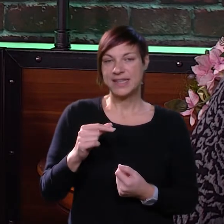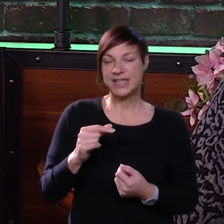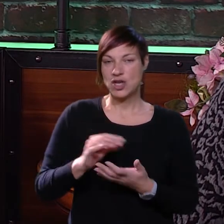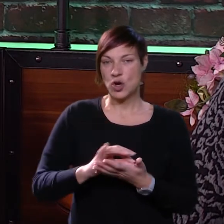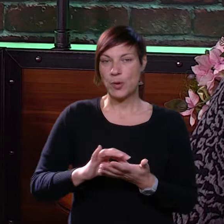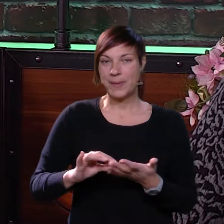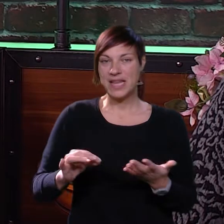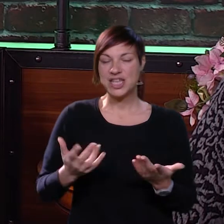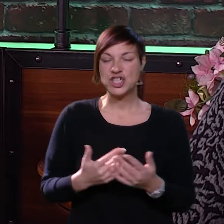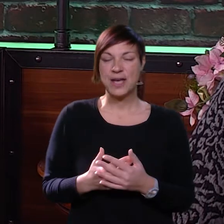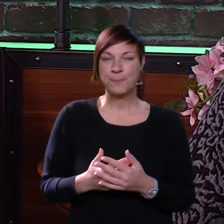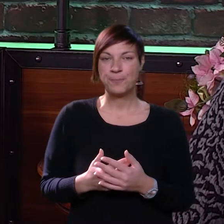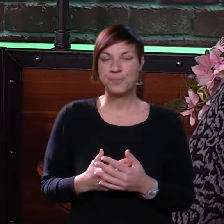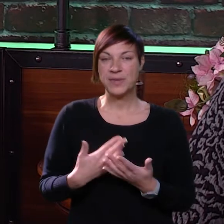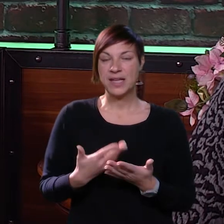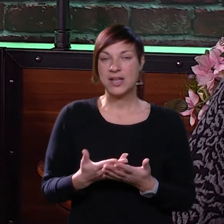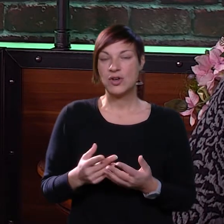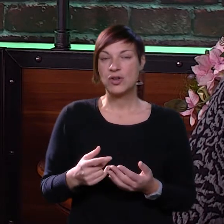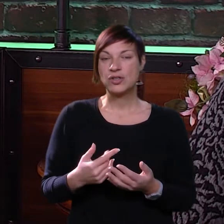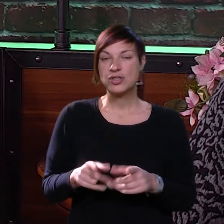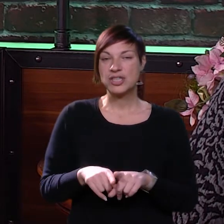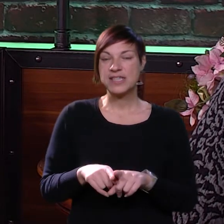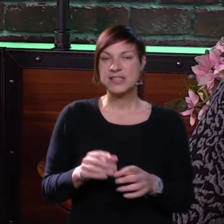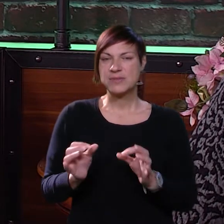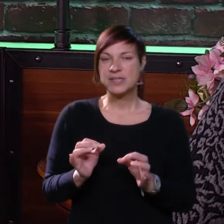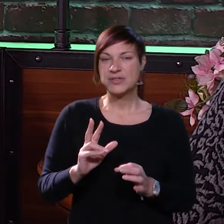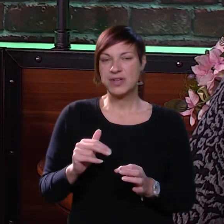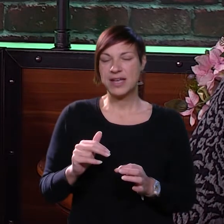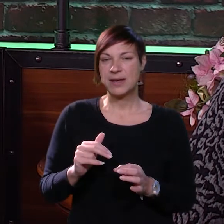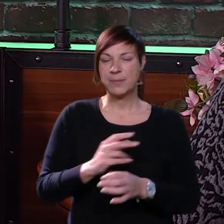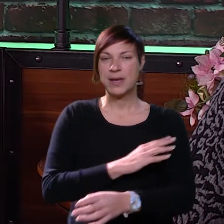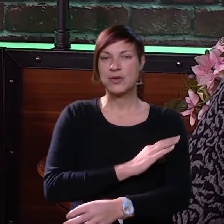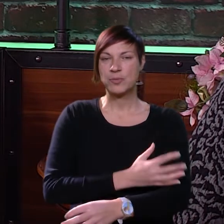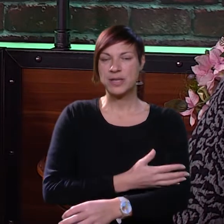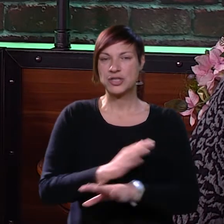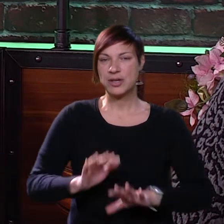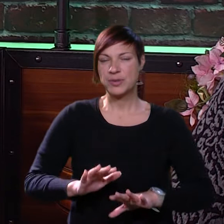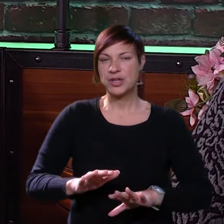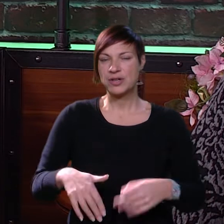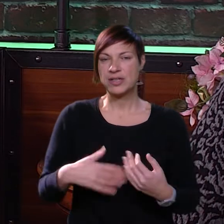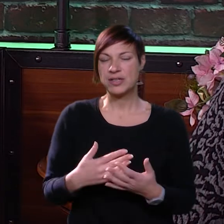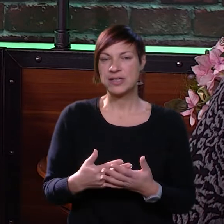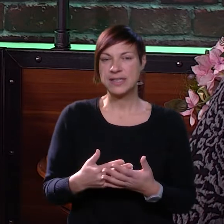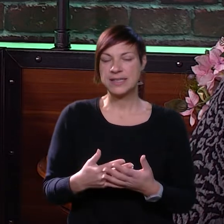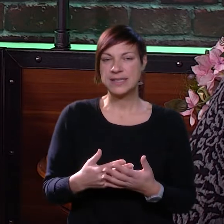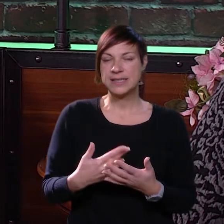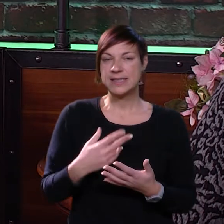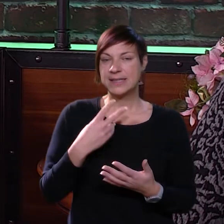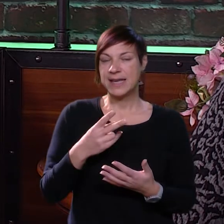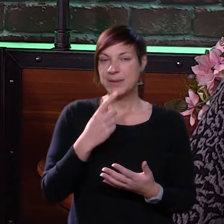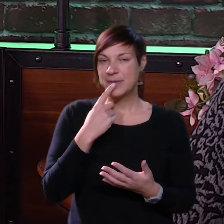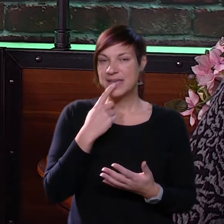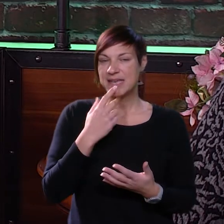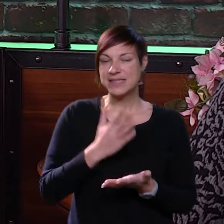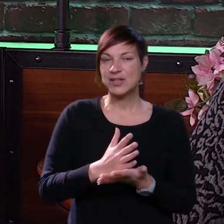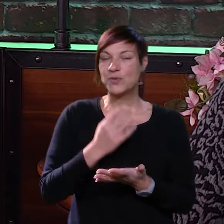tih obilježja. Ono što je isto za njih specifično, kako imaju tu mišićnu hipotoniju, onda je često onaj izraz da